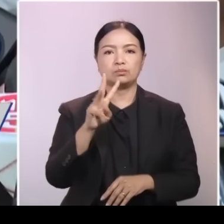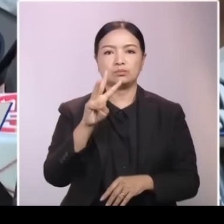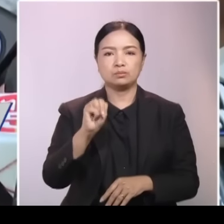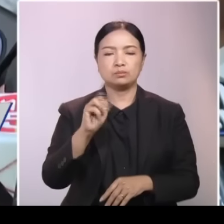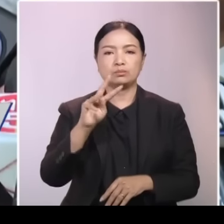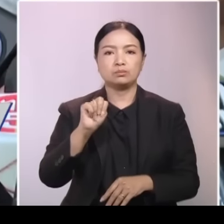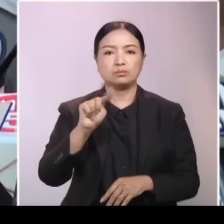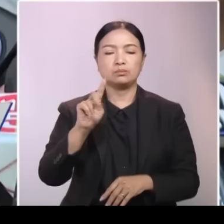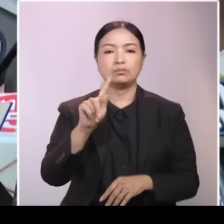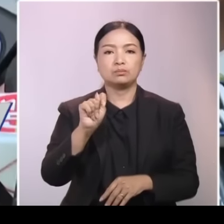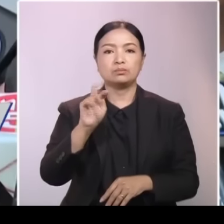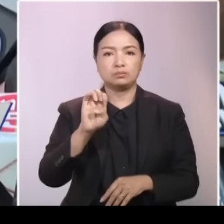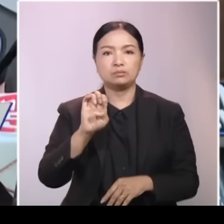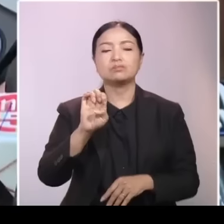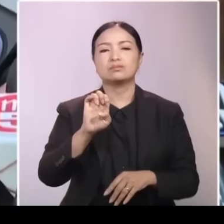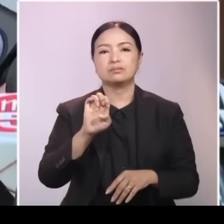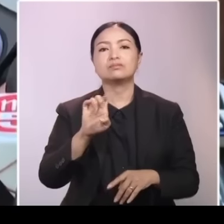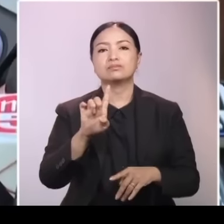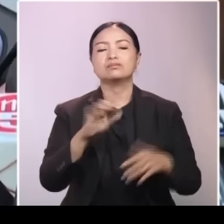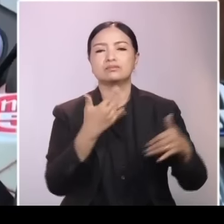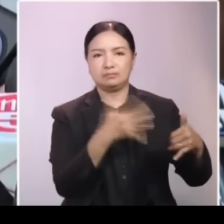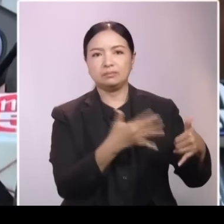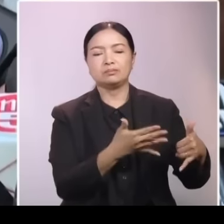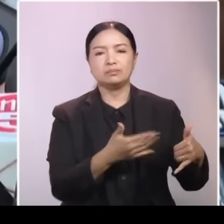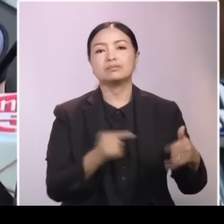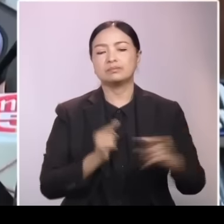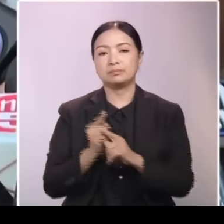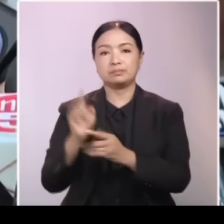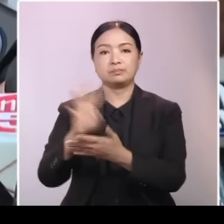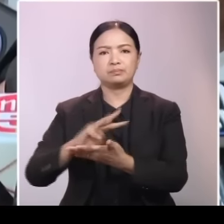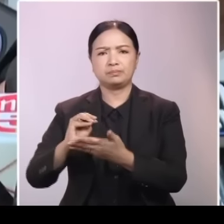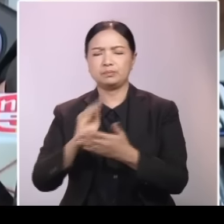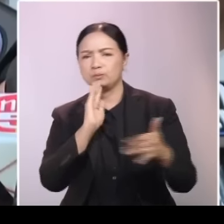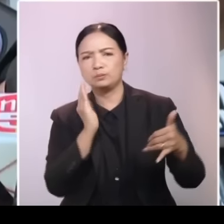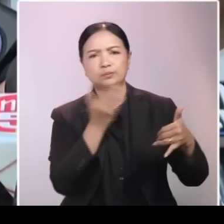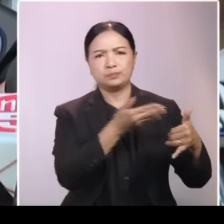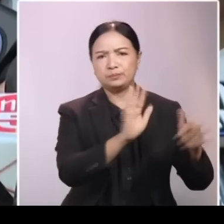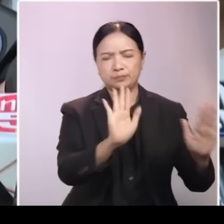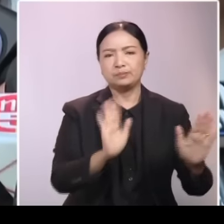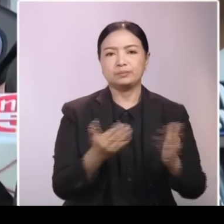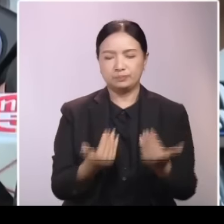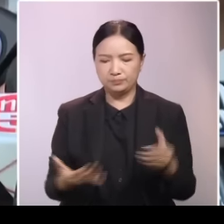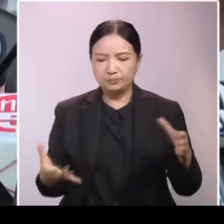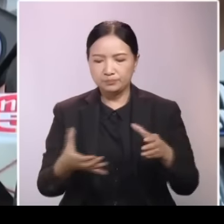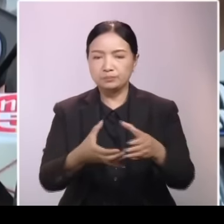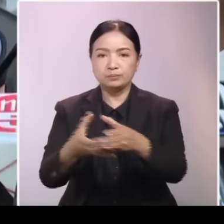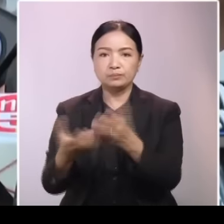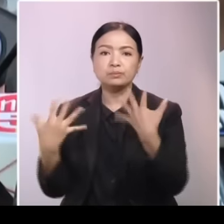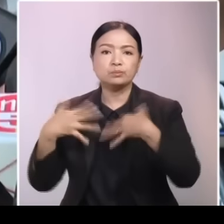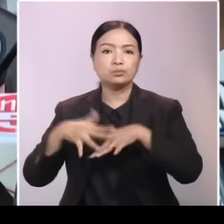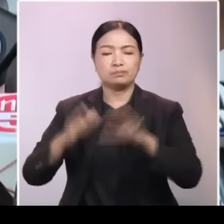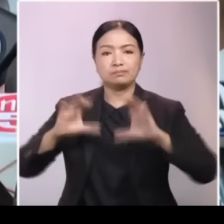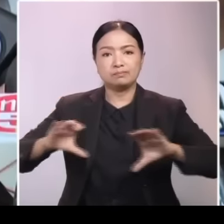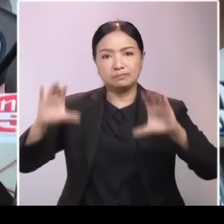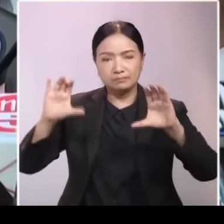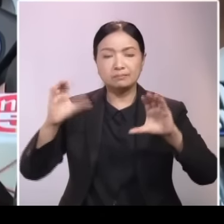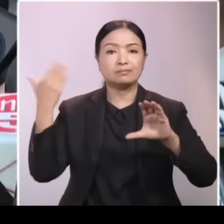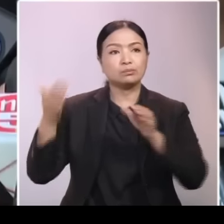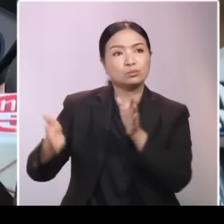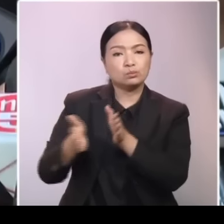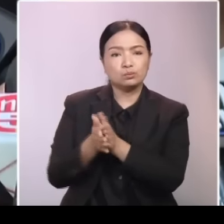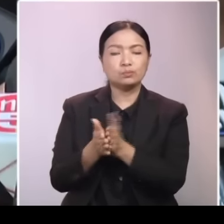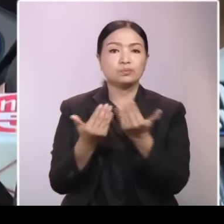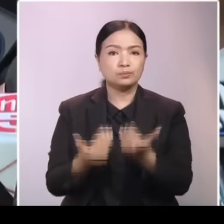พราะว่าท่านไม่ได้ยุ่งเกี่ยวกับการเมืองแล้วก็โดยมารยาทเราก็เป็นพรรคร่วมรัฐบาลตั้งแต่คราวที่แล้วนะครับ